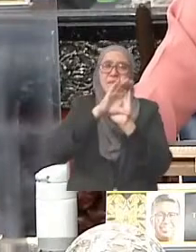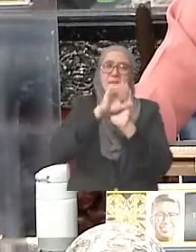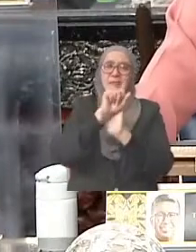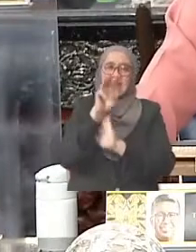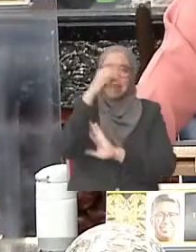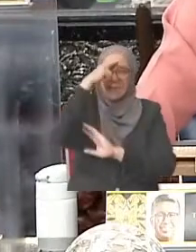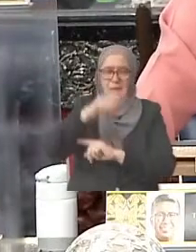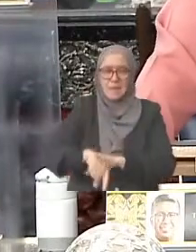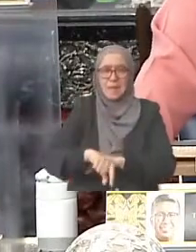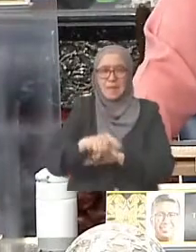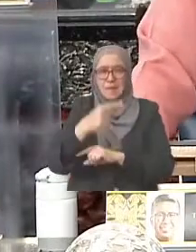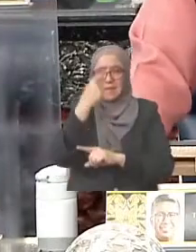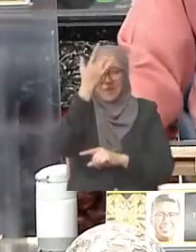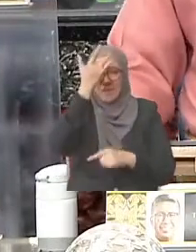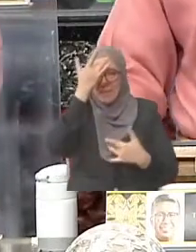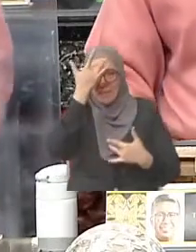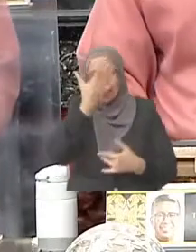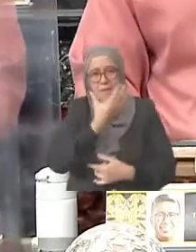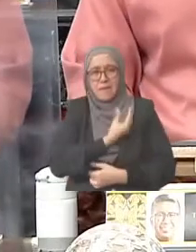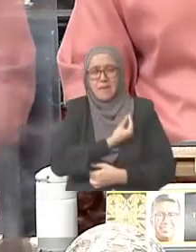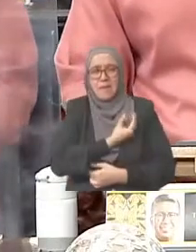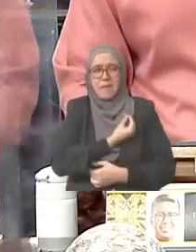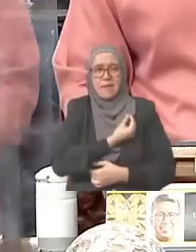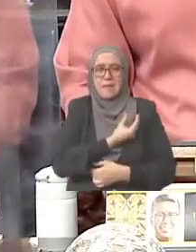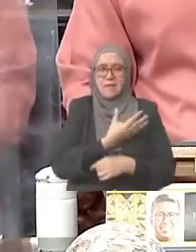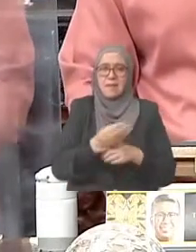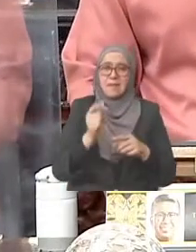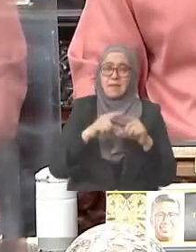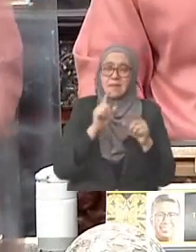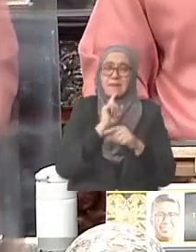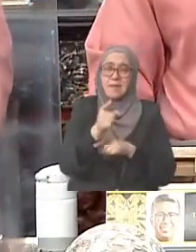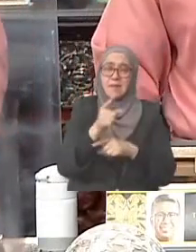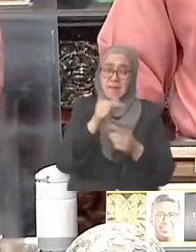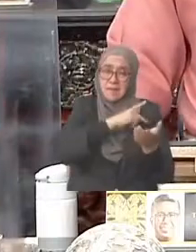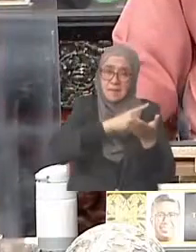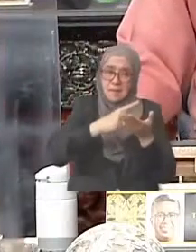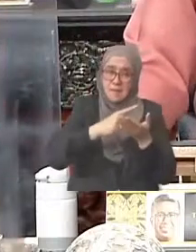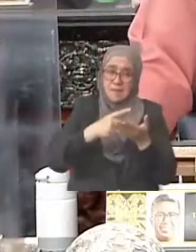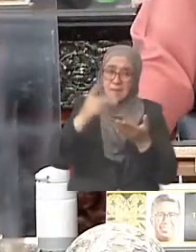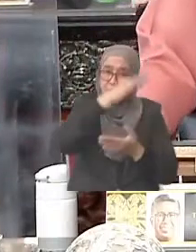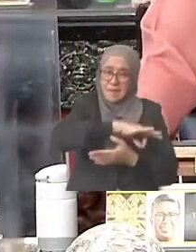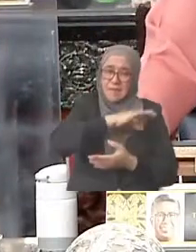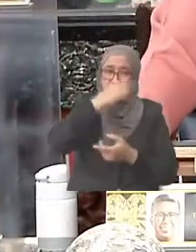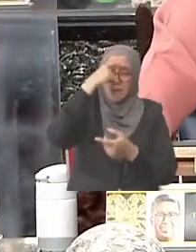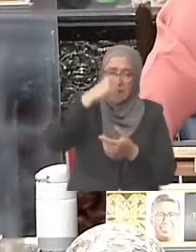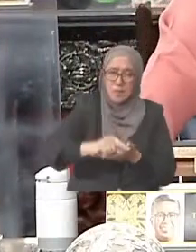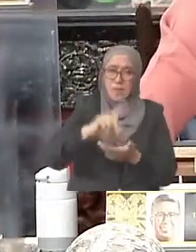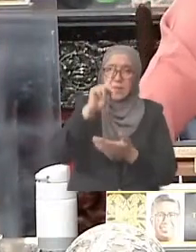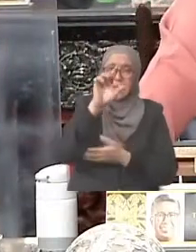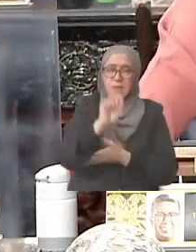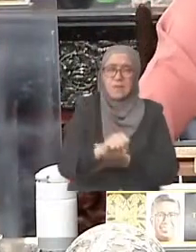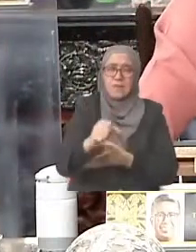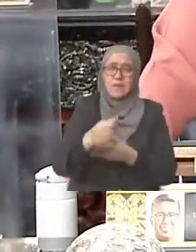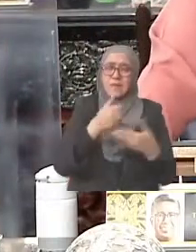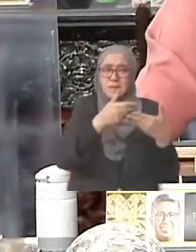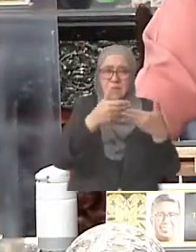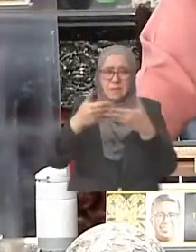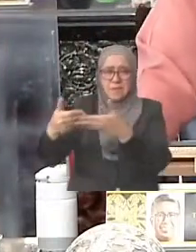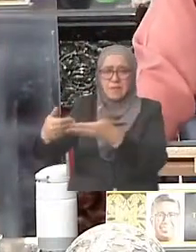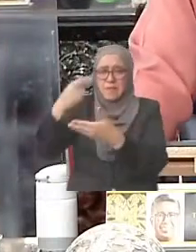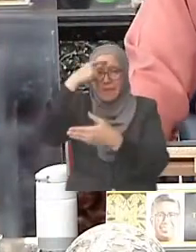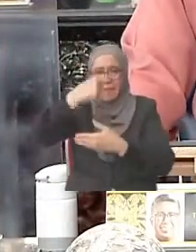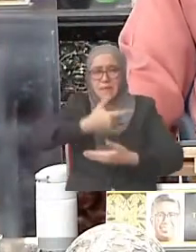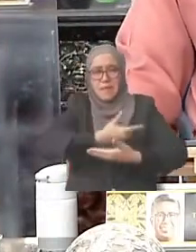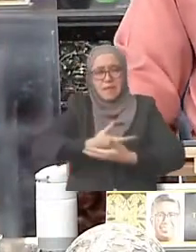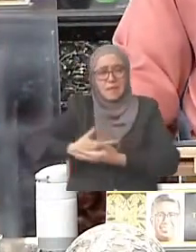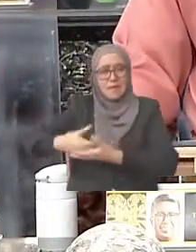diperluas kepada penerima bigm dan manfaat tuntutan kos peranti perbuatan juga akan dipanjangkan kepada anak tanggungan Prima May salam